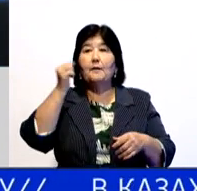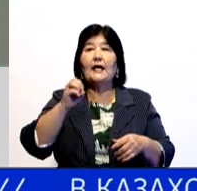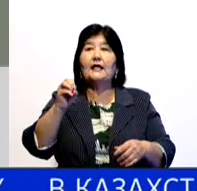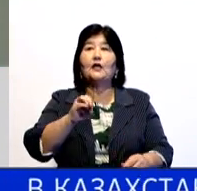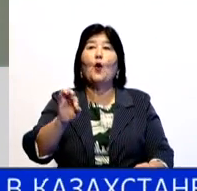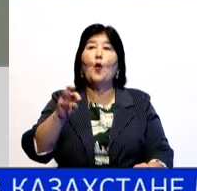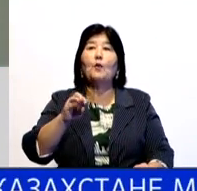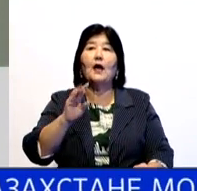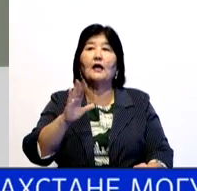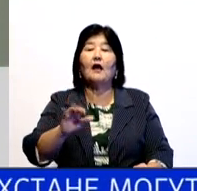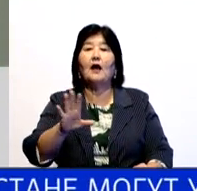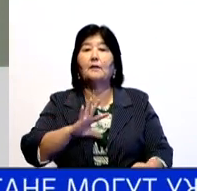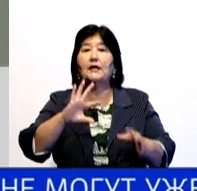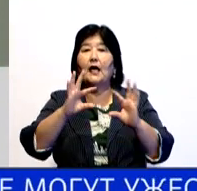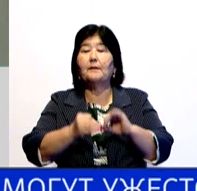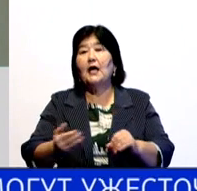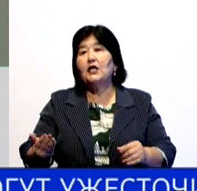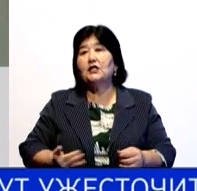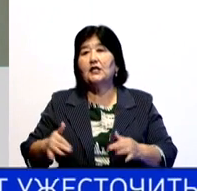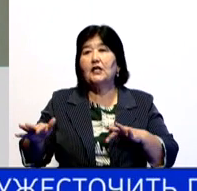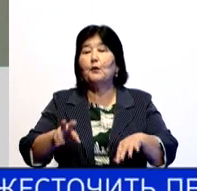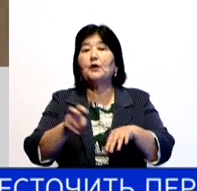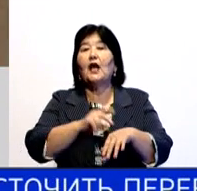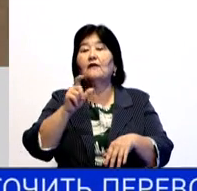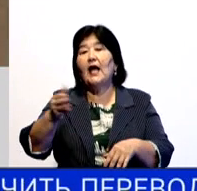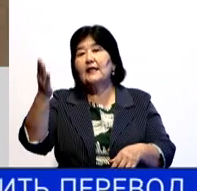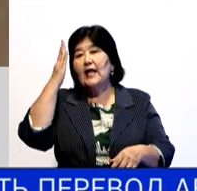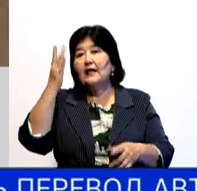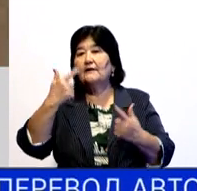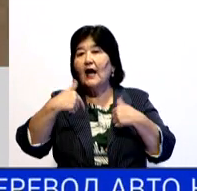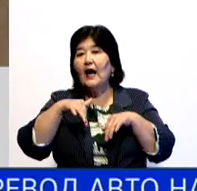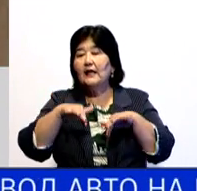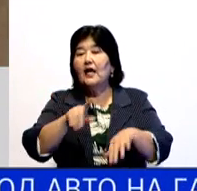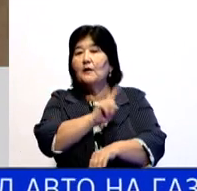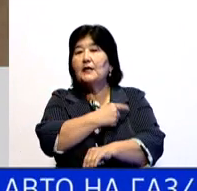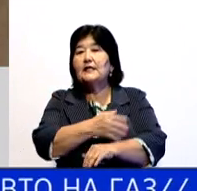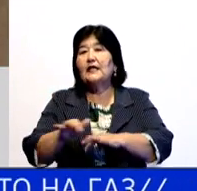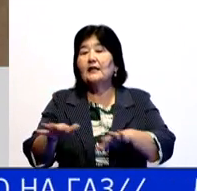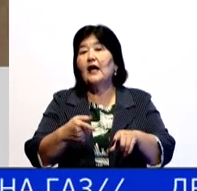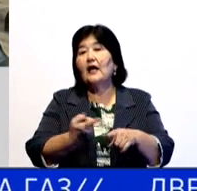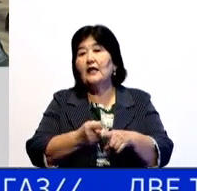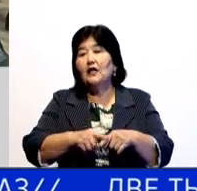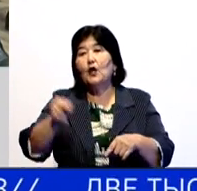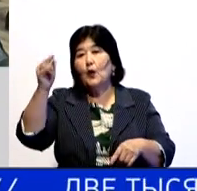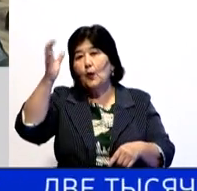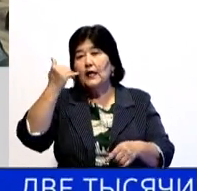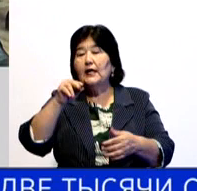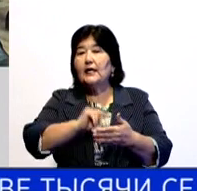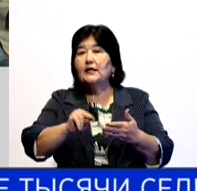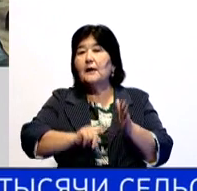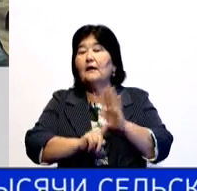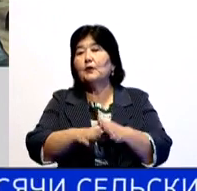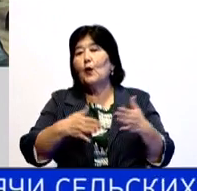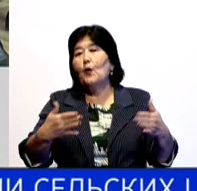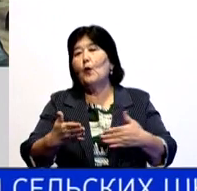Ернияза Умарова был проанализирован жизненный путь врача, талантливого организатора медицинского дела, а также ученого, из-под пера которого вышли